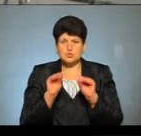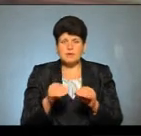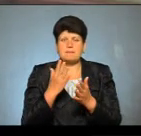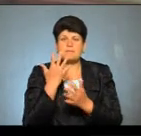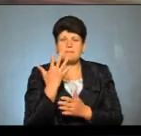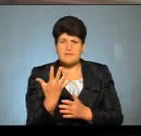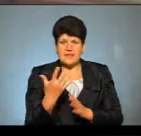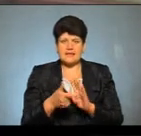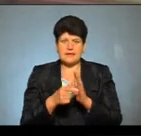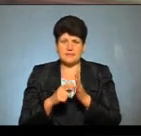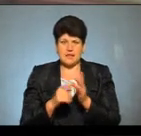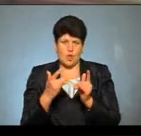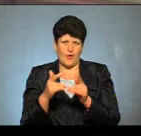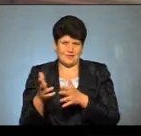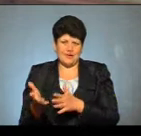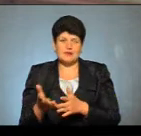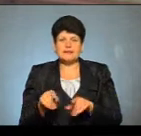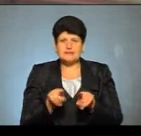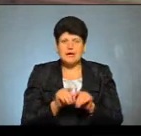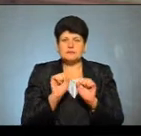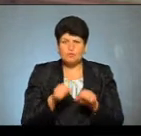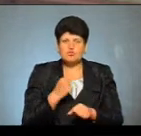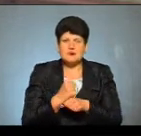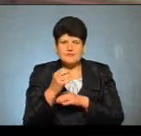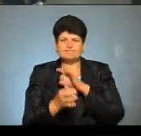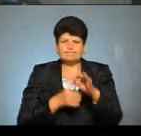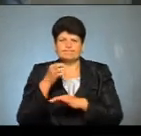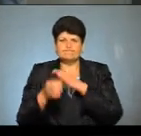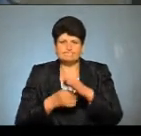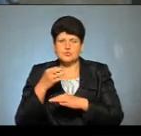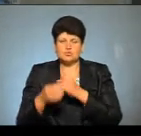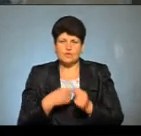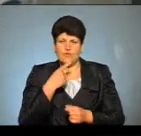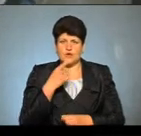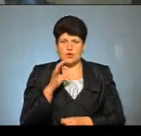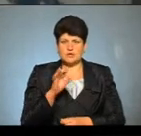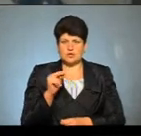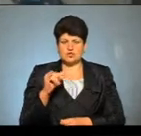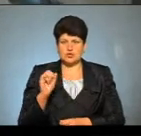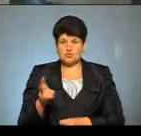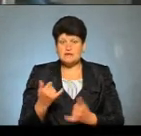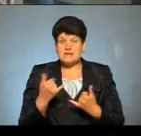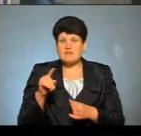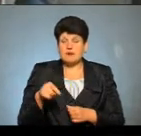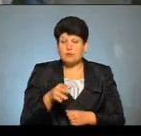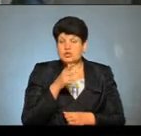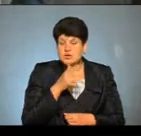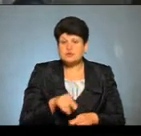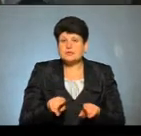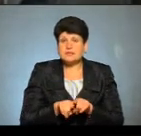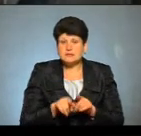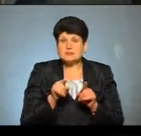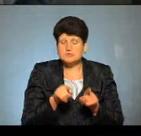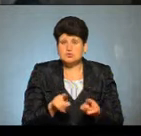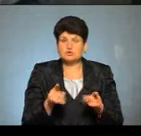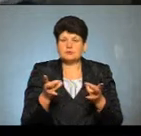кімнат. Так, при потребі лабораторний центр зможе працювати цілодобово, каже Оксана Чайчук. Зараз вимоги часу про те, що